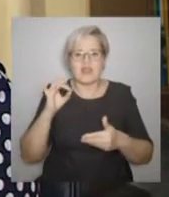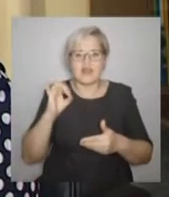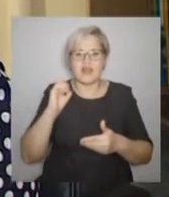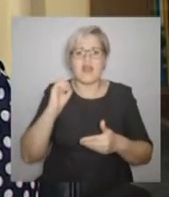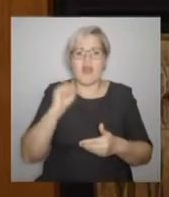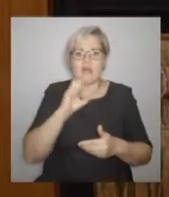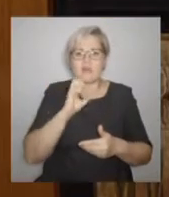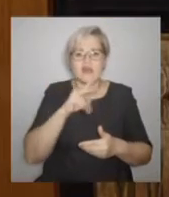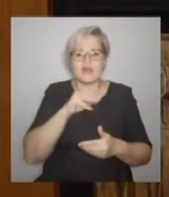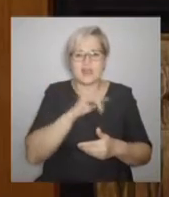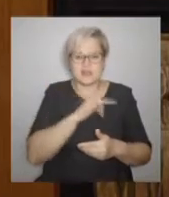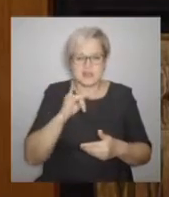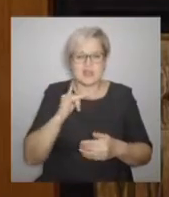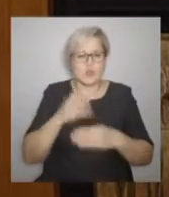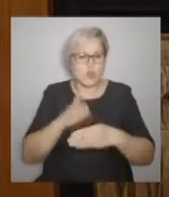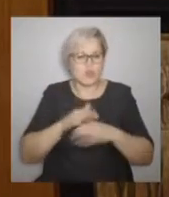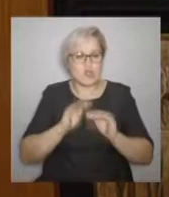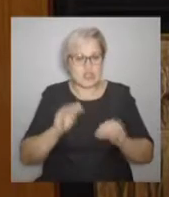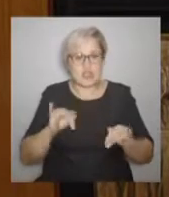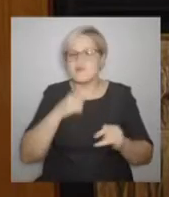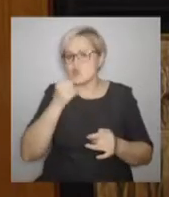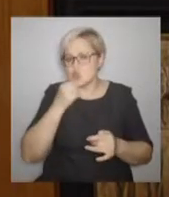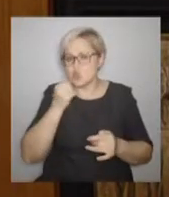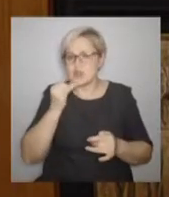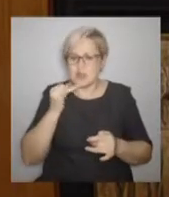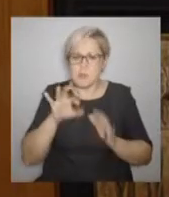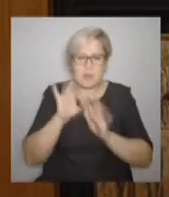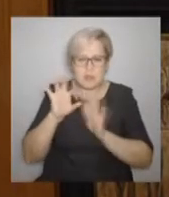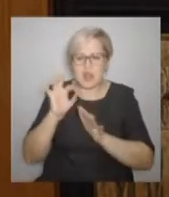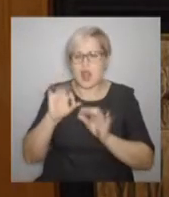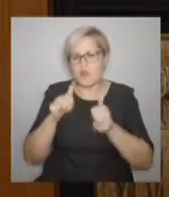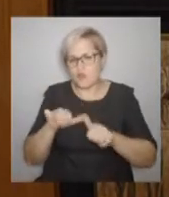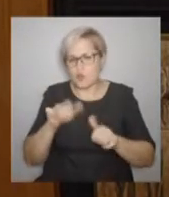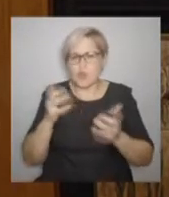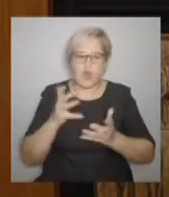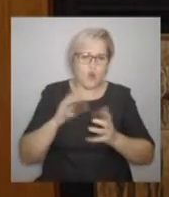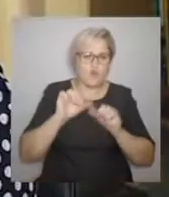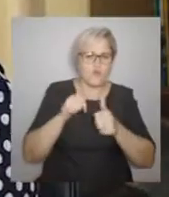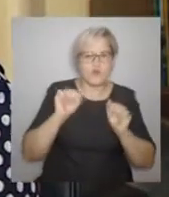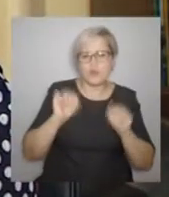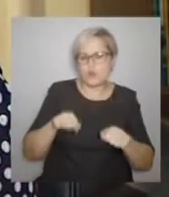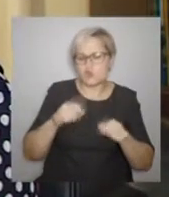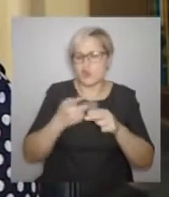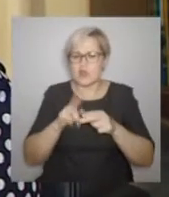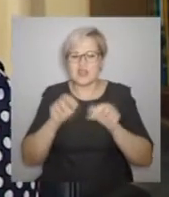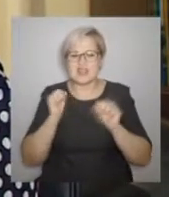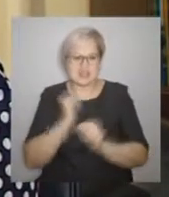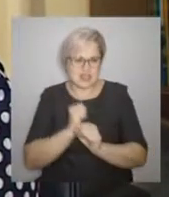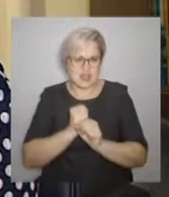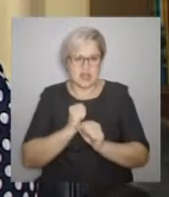форму, в какой форме это можно сделать. В какой форме вы будете работать? Да, максимально мы могли